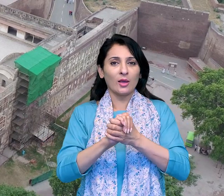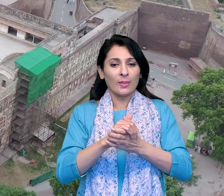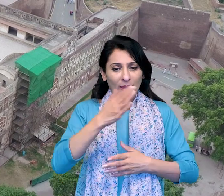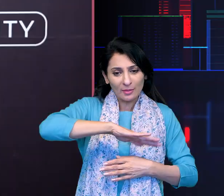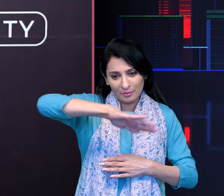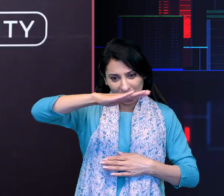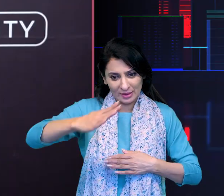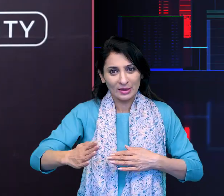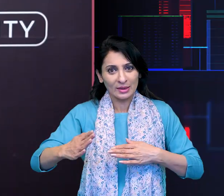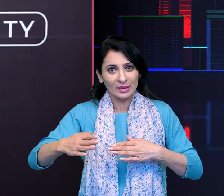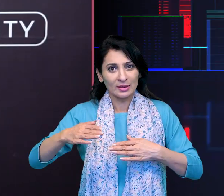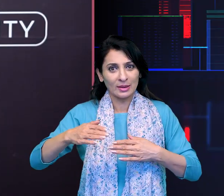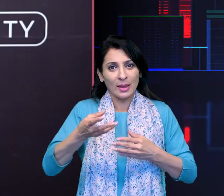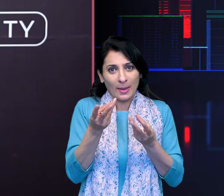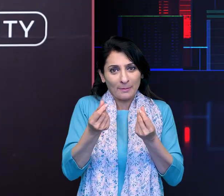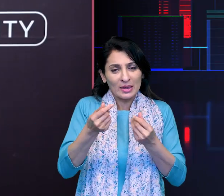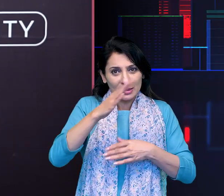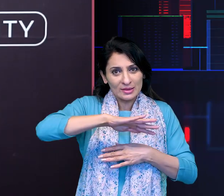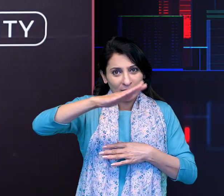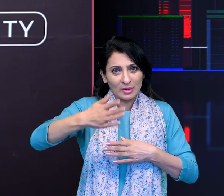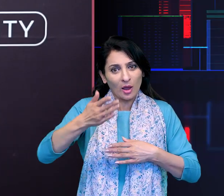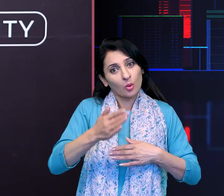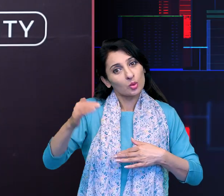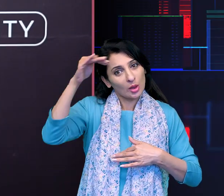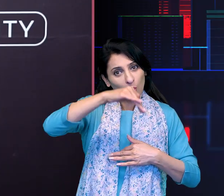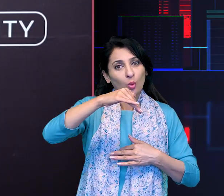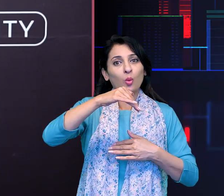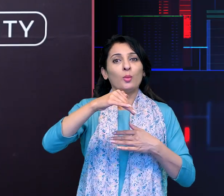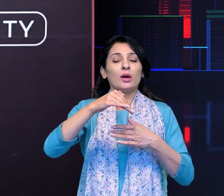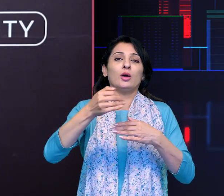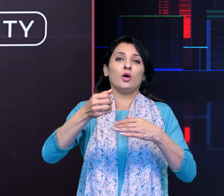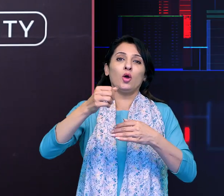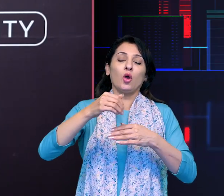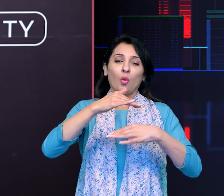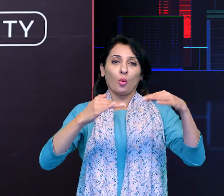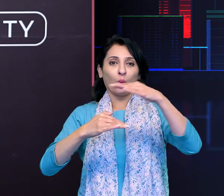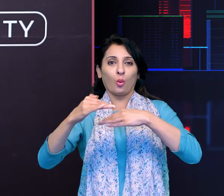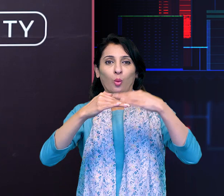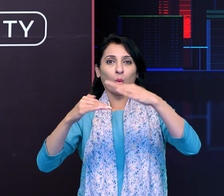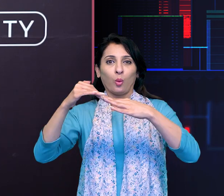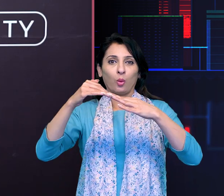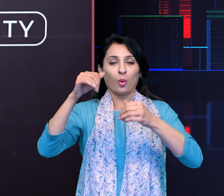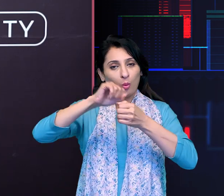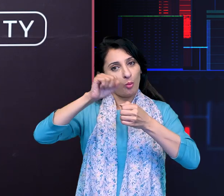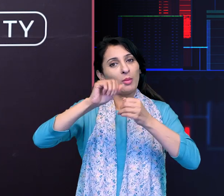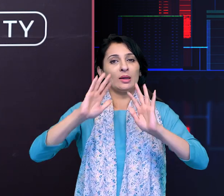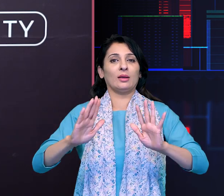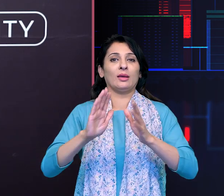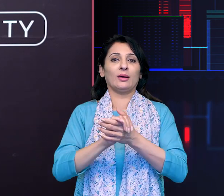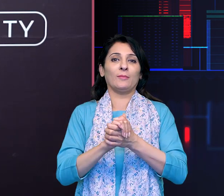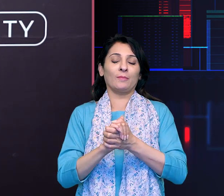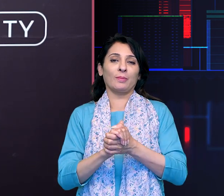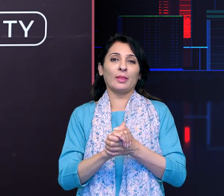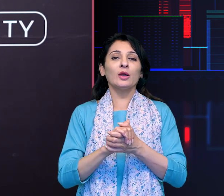इन 156 जलालुद्दीन अकबर मेरे अज़ीज़ ब्रेकफास्ट